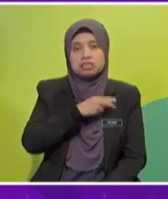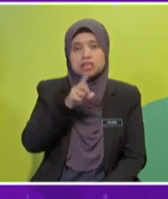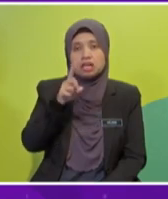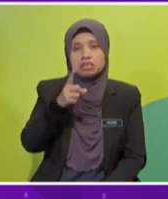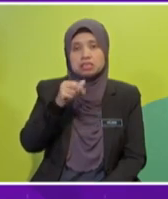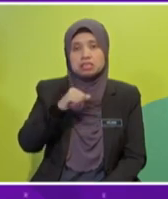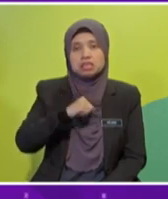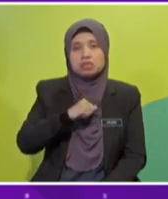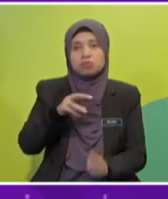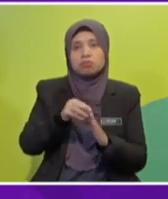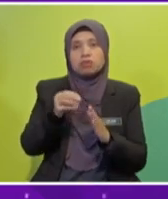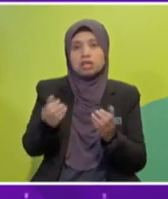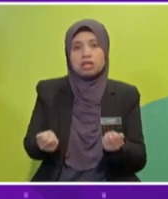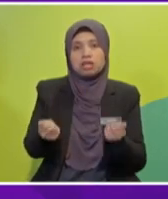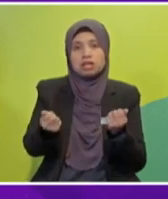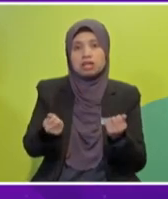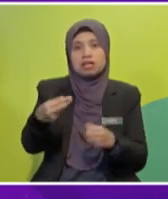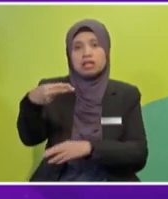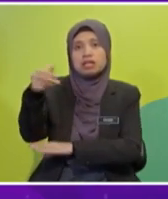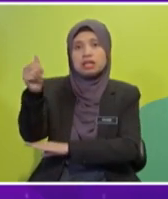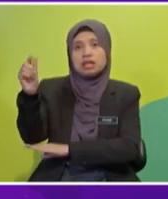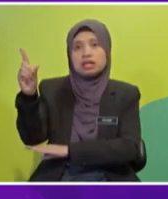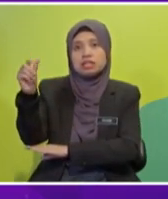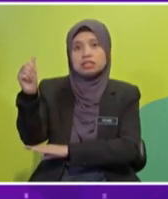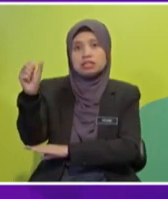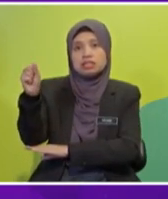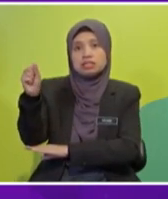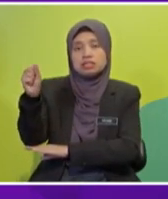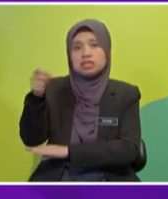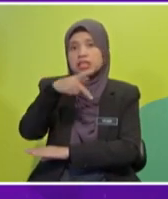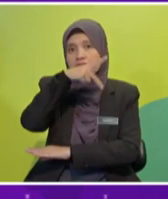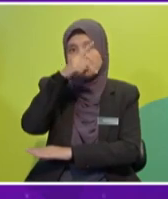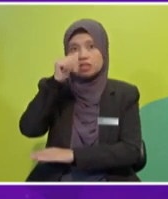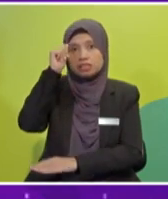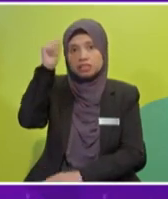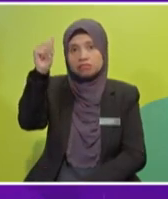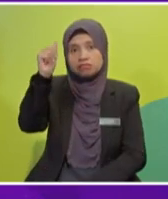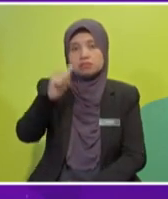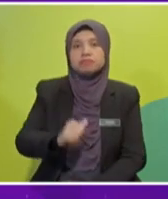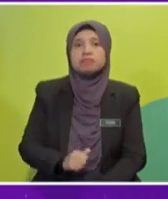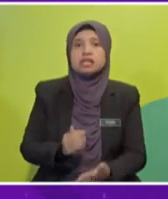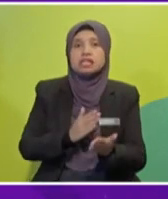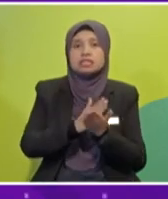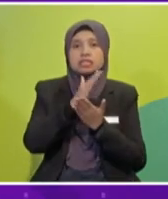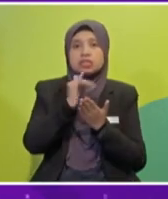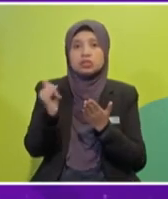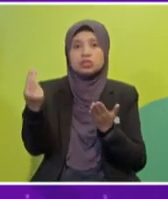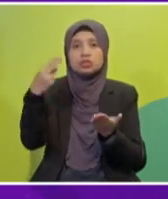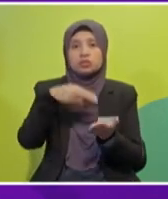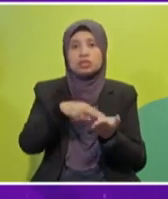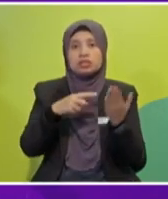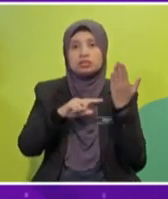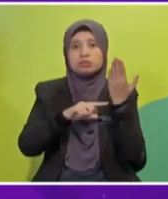ta'ala tadi ya. Okey, dan seterusnya siapa nak baca seterusnya? Ha, siapa nak ulang balik? Okey,